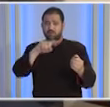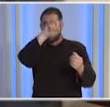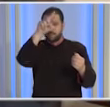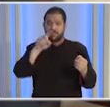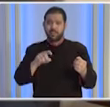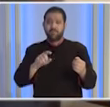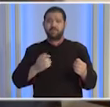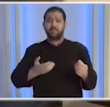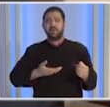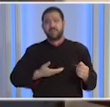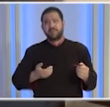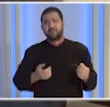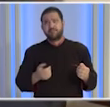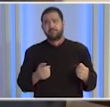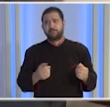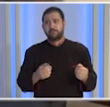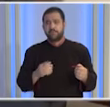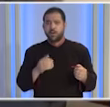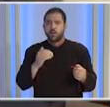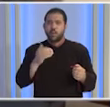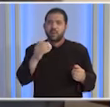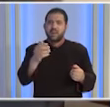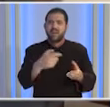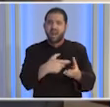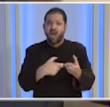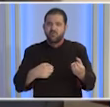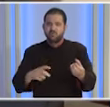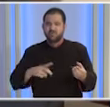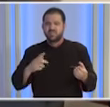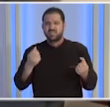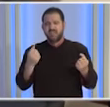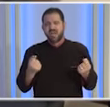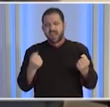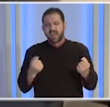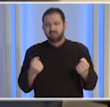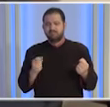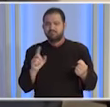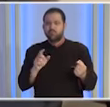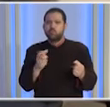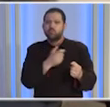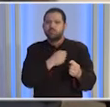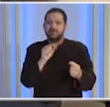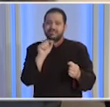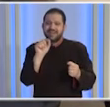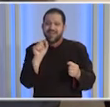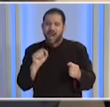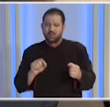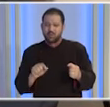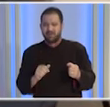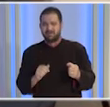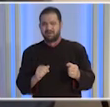Părinte, urmările avortului sunt foarte grave, sunt incalculabile. Sunt incalculabile.